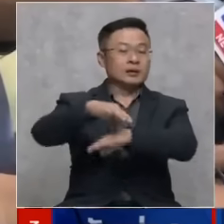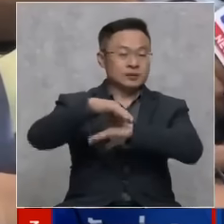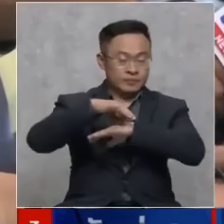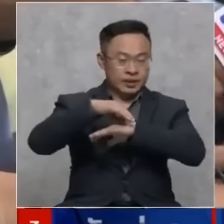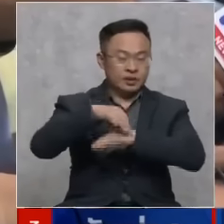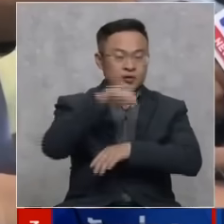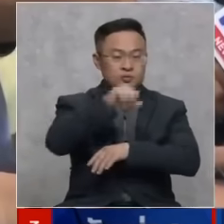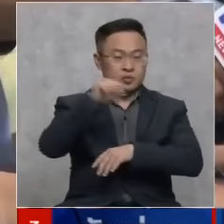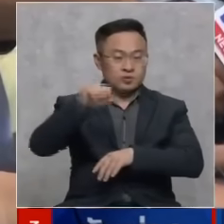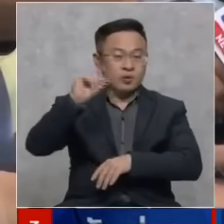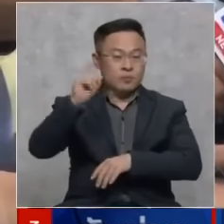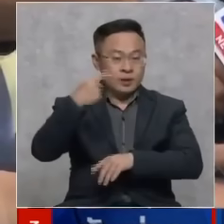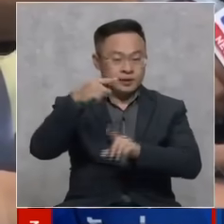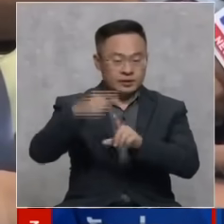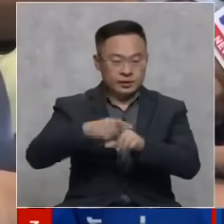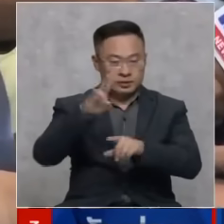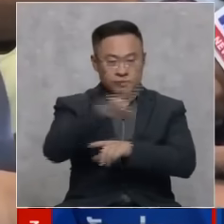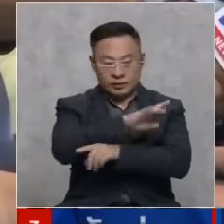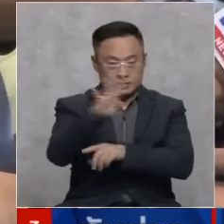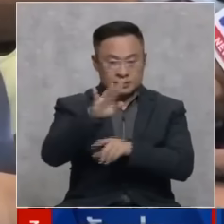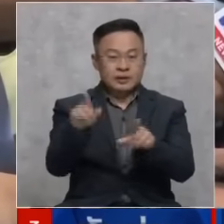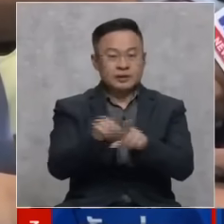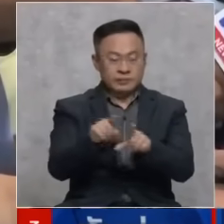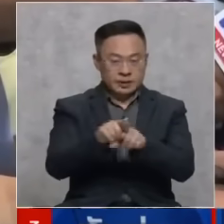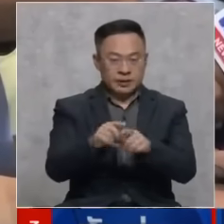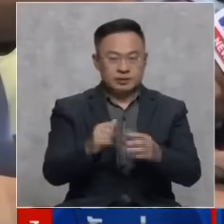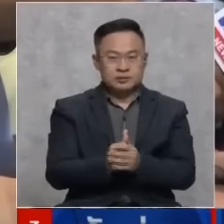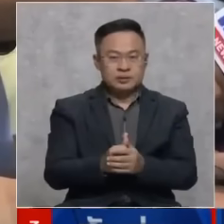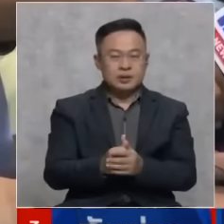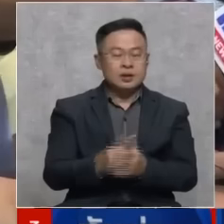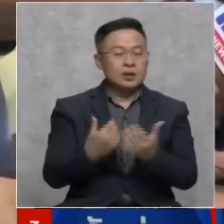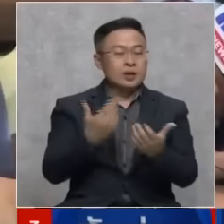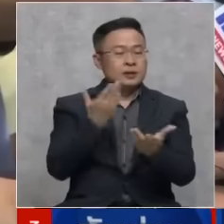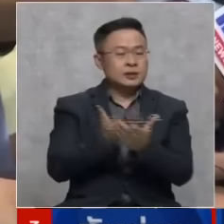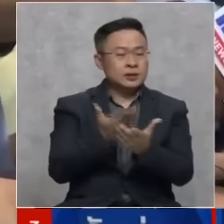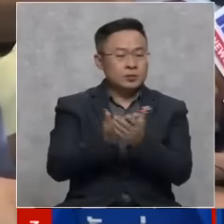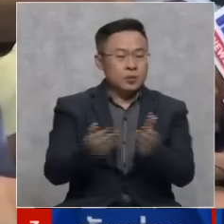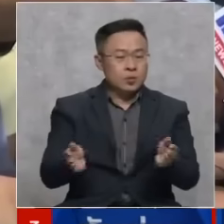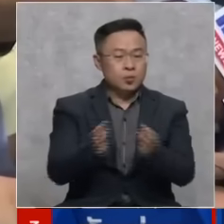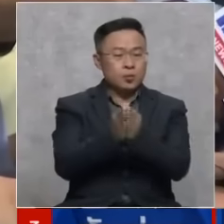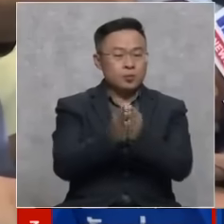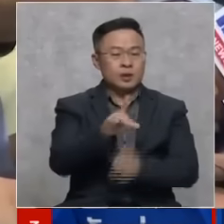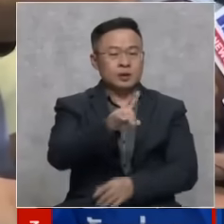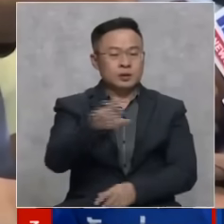อนเข้ามารับตำแหน่งเมื่อ4กรกฎาคมค่ะปรากฏเจ้าตัวมีทรัพย์สินรวมกัน